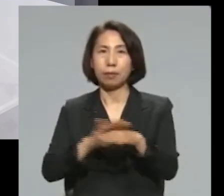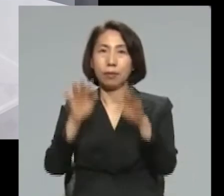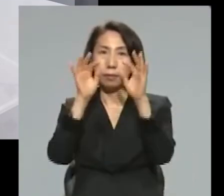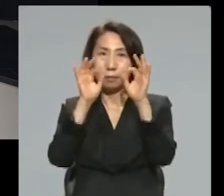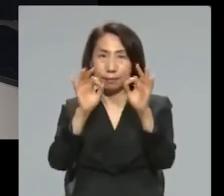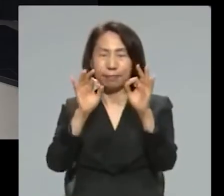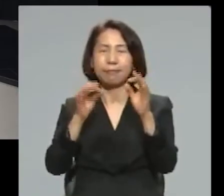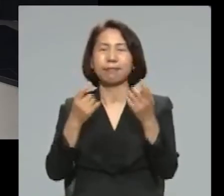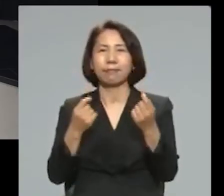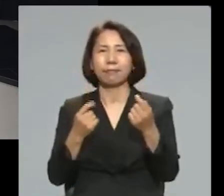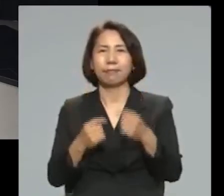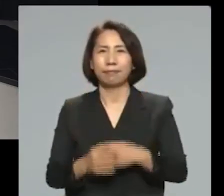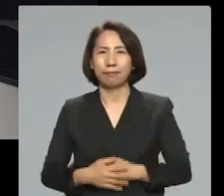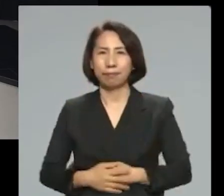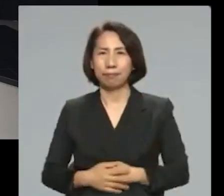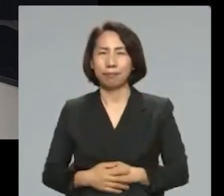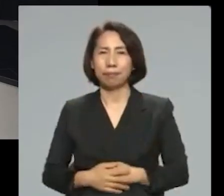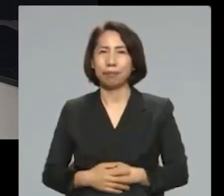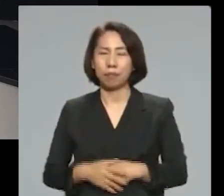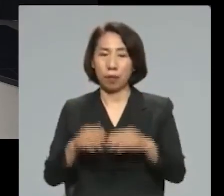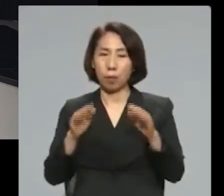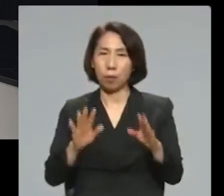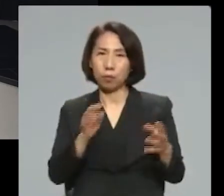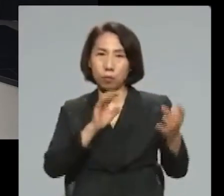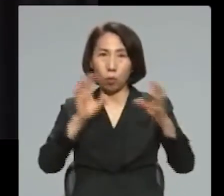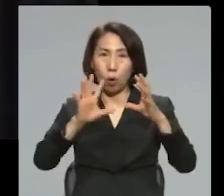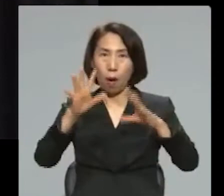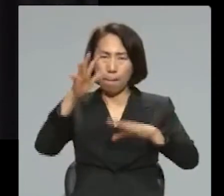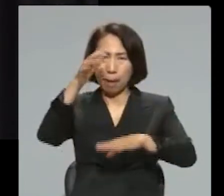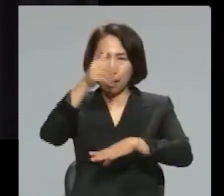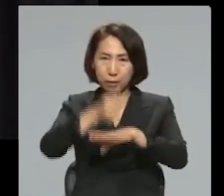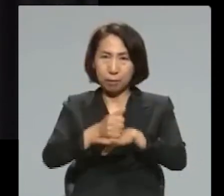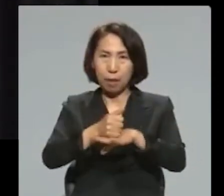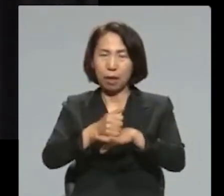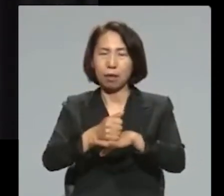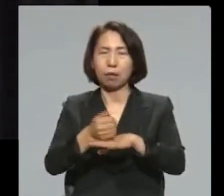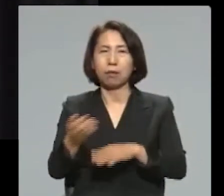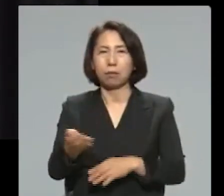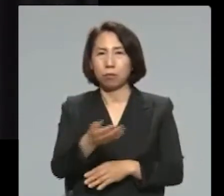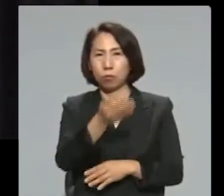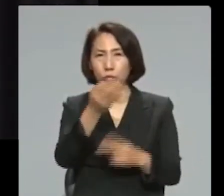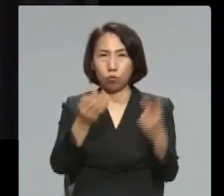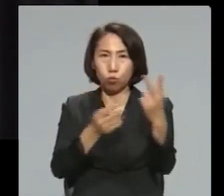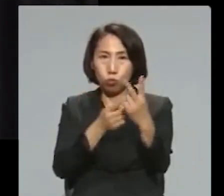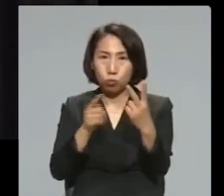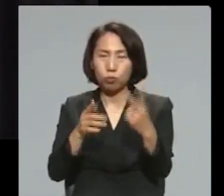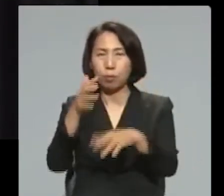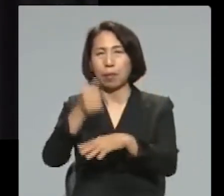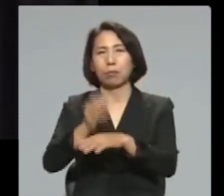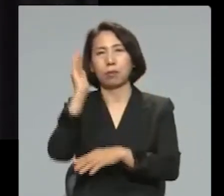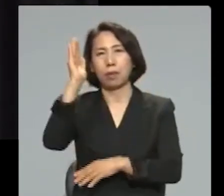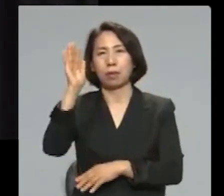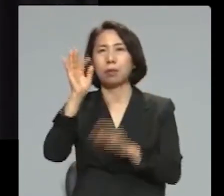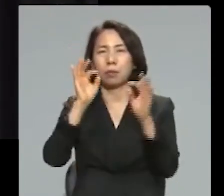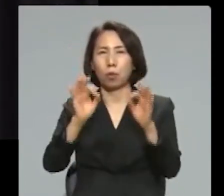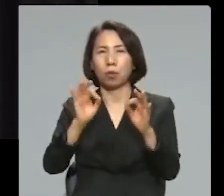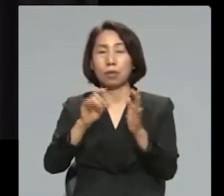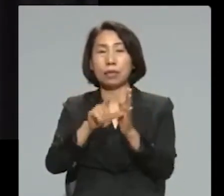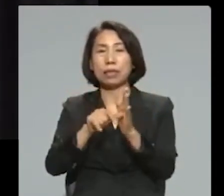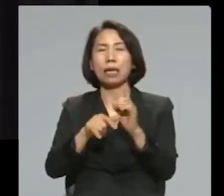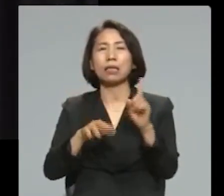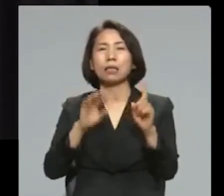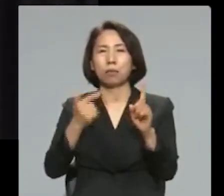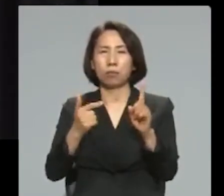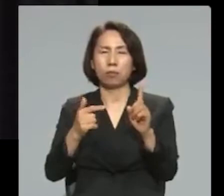들었습니다. 자, 그럼 오늘 토론회 마지막 순서로 후보자들의 마무리 발언을 듣겠습니다. 발언 시간은